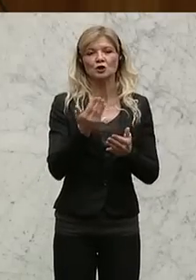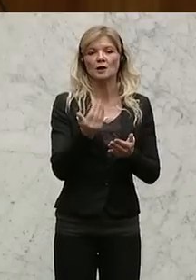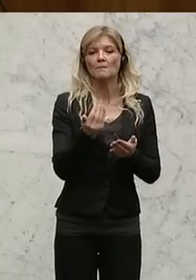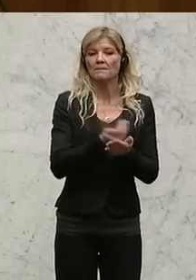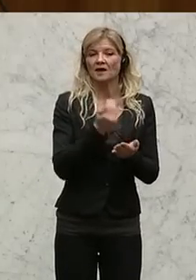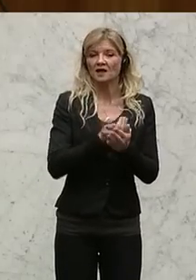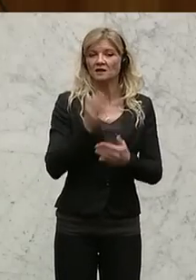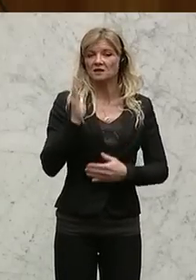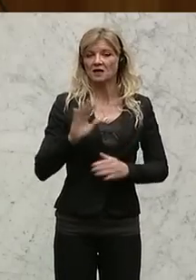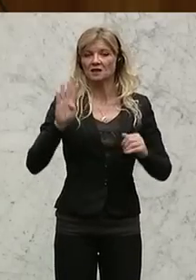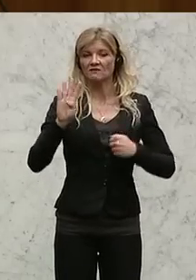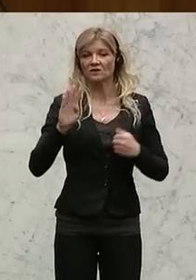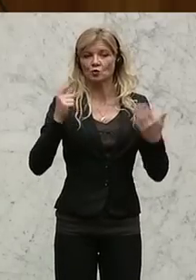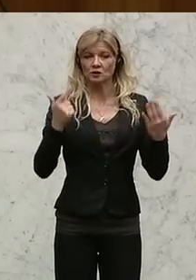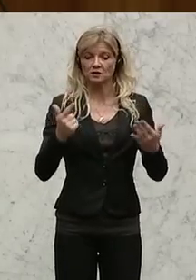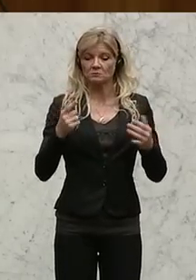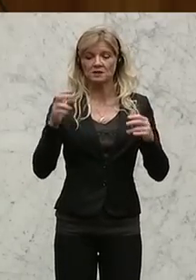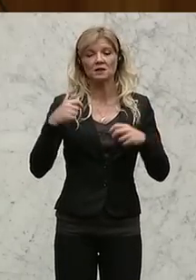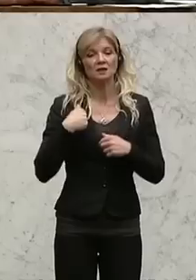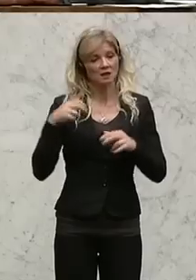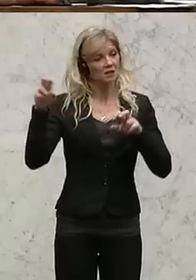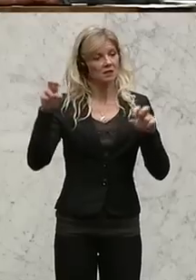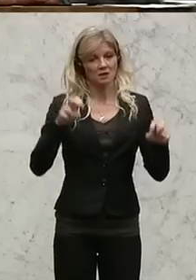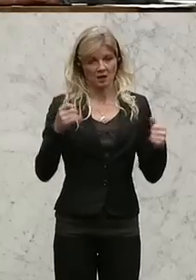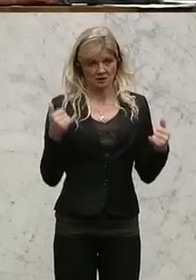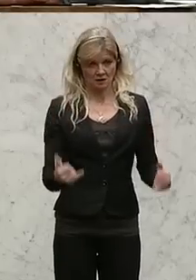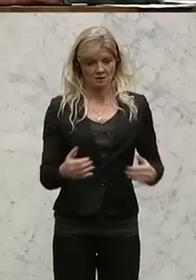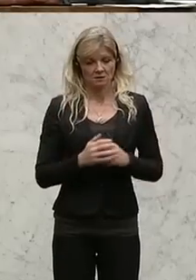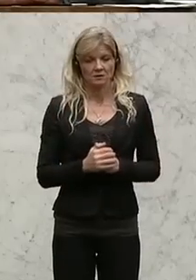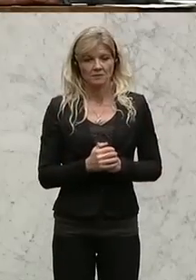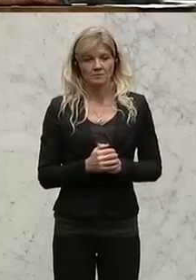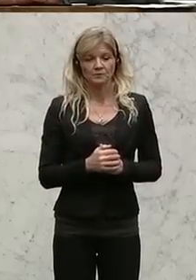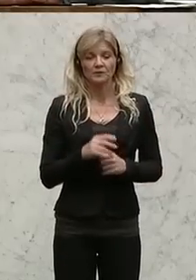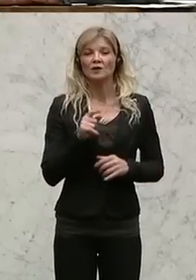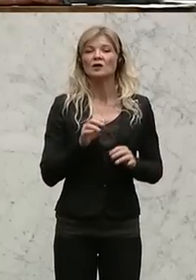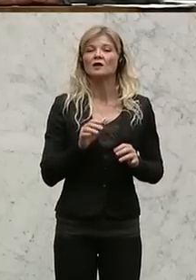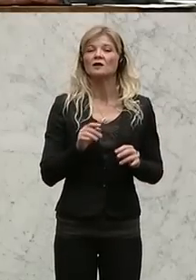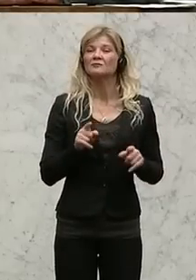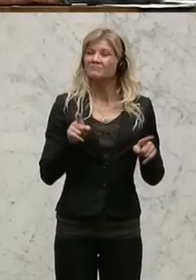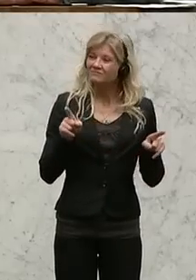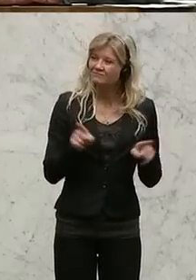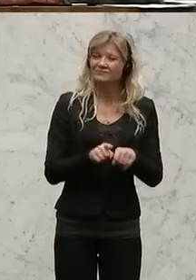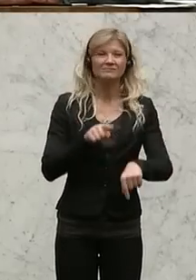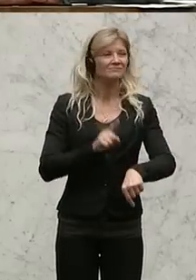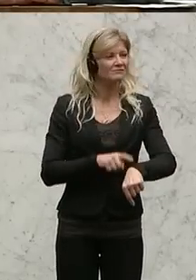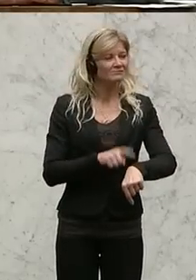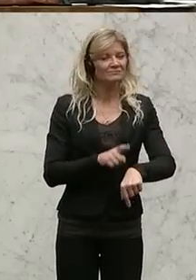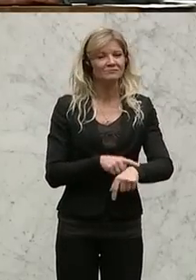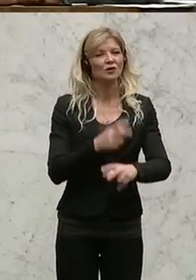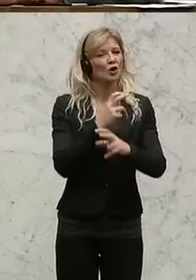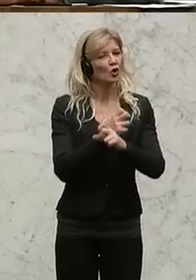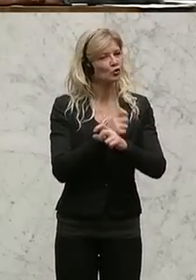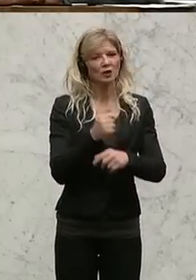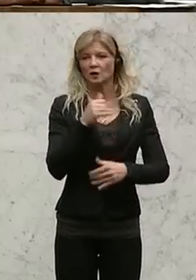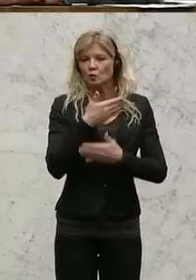Folgendes beinhaltet und ich zitiere: Gleichzeitig besteht für Österreich kein Zweifel, dass die